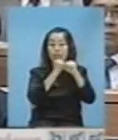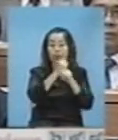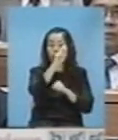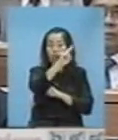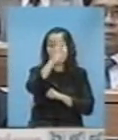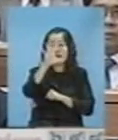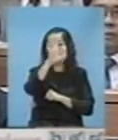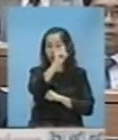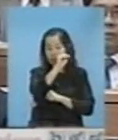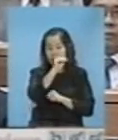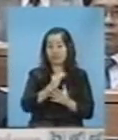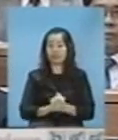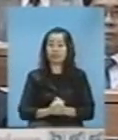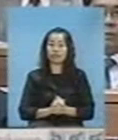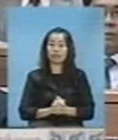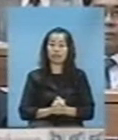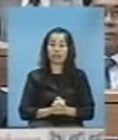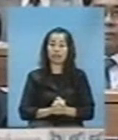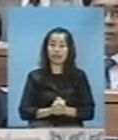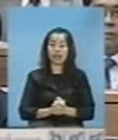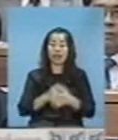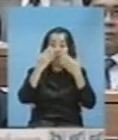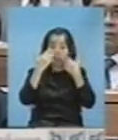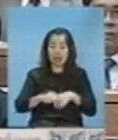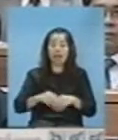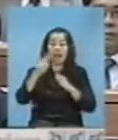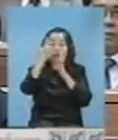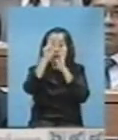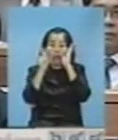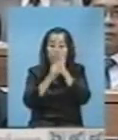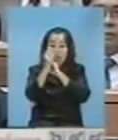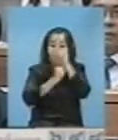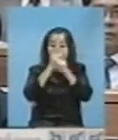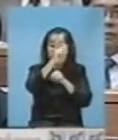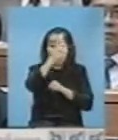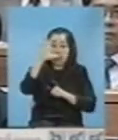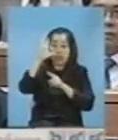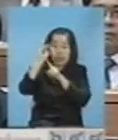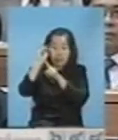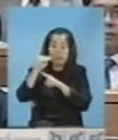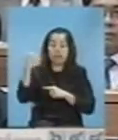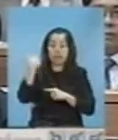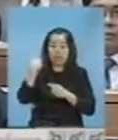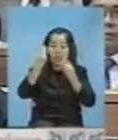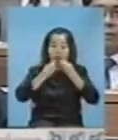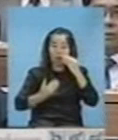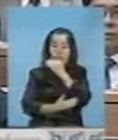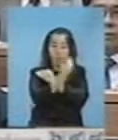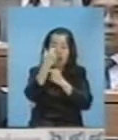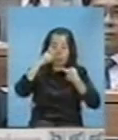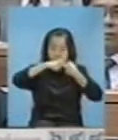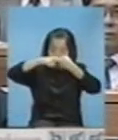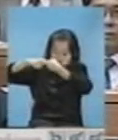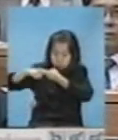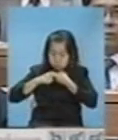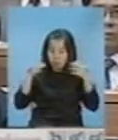2540นอกจากนั้นรัฐธรรมนูญปี2540 ยังเปิดโอกาสให้ควบรวมพรรคการเ